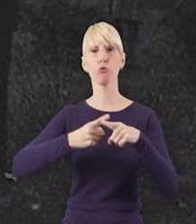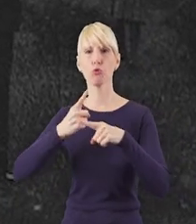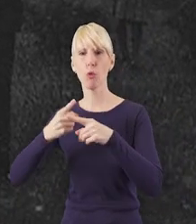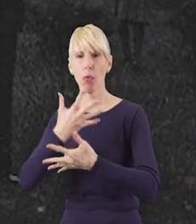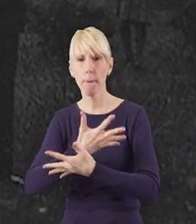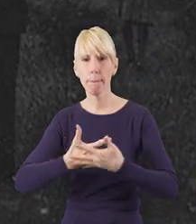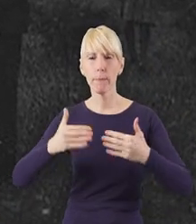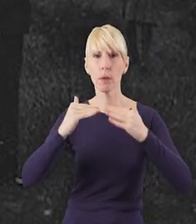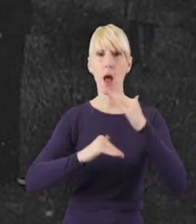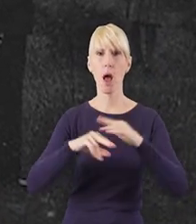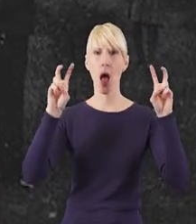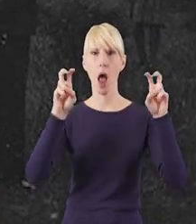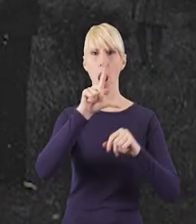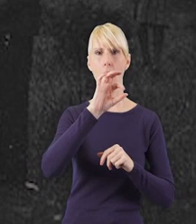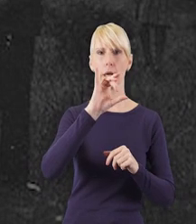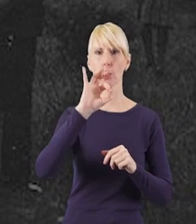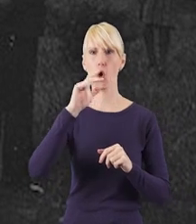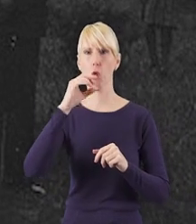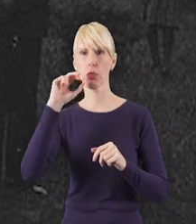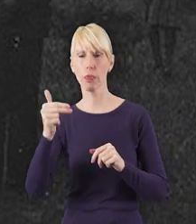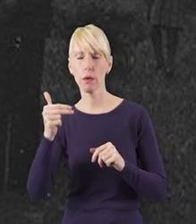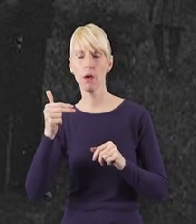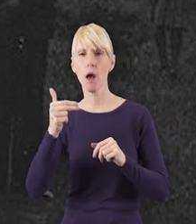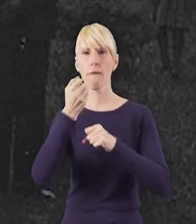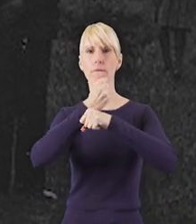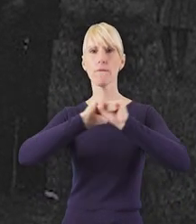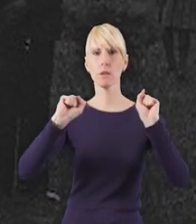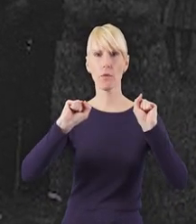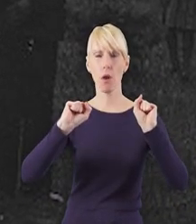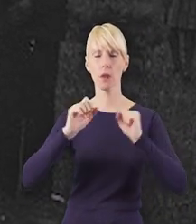organizacji Legion Wyzwolenie. Na przełomie